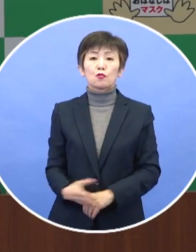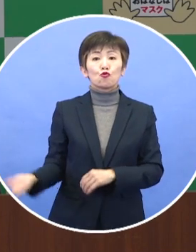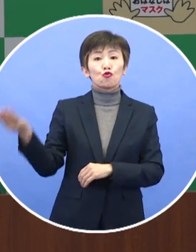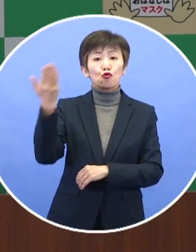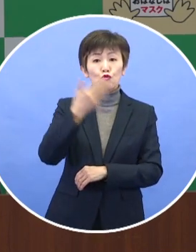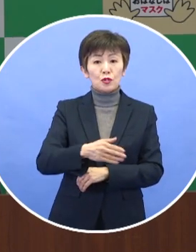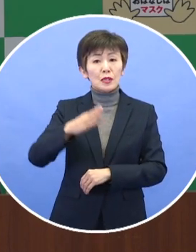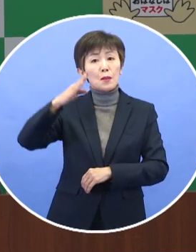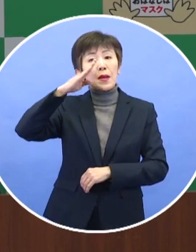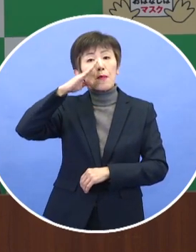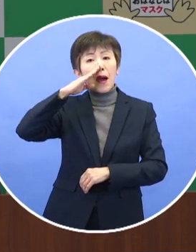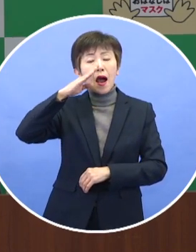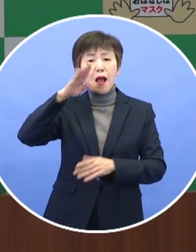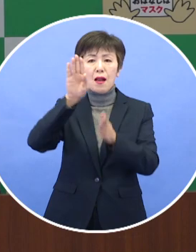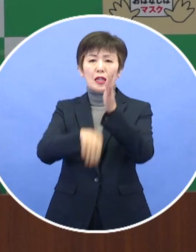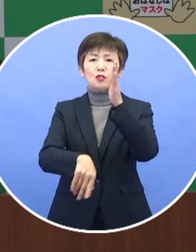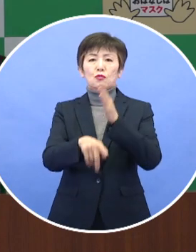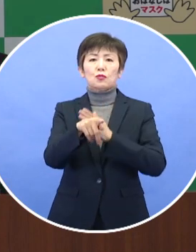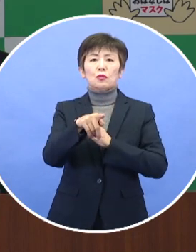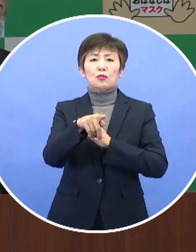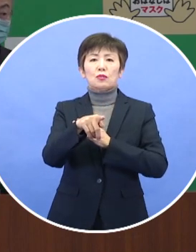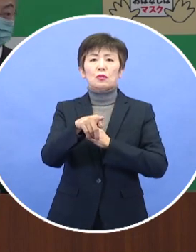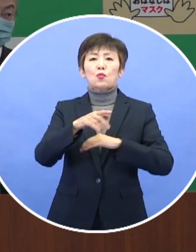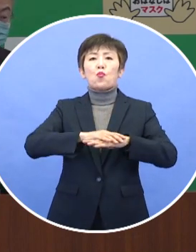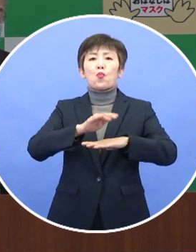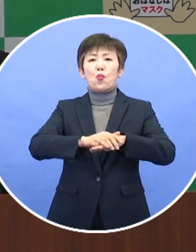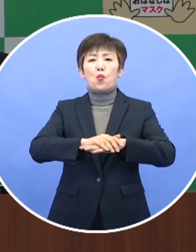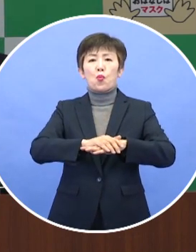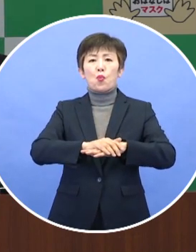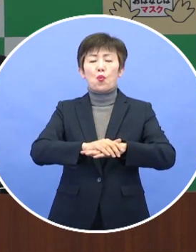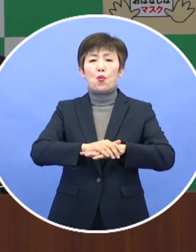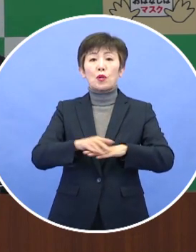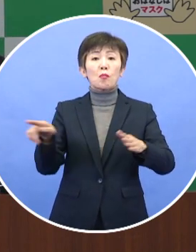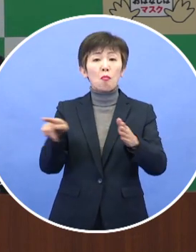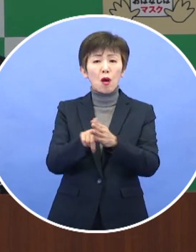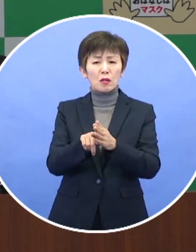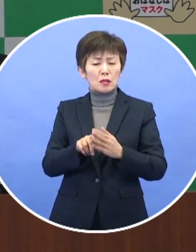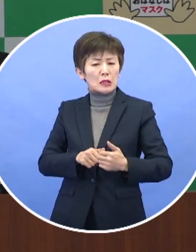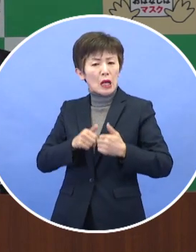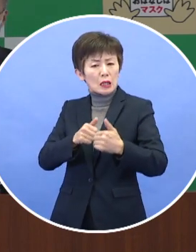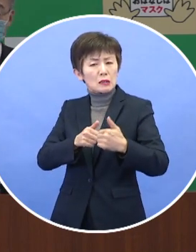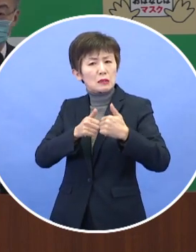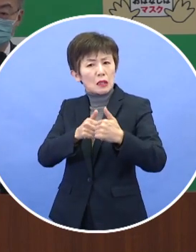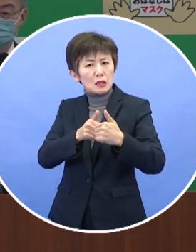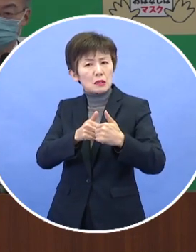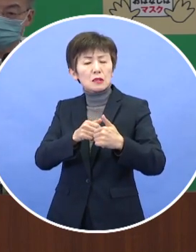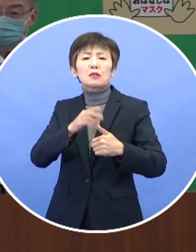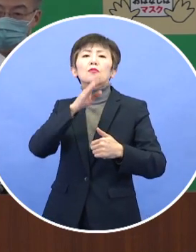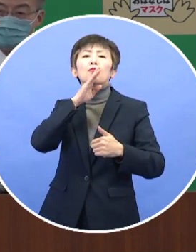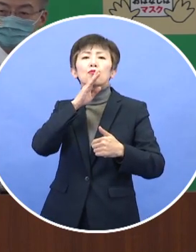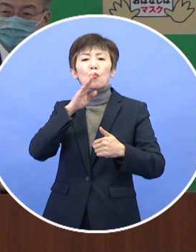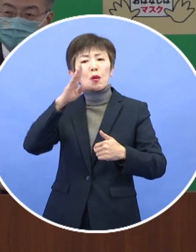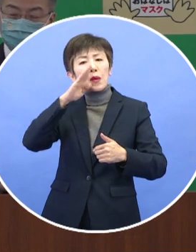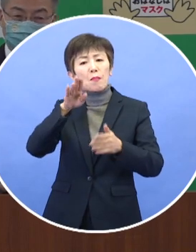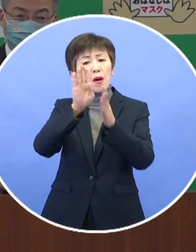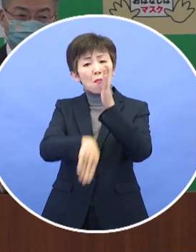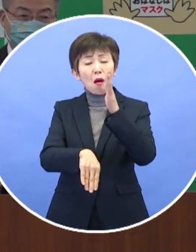ーパーレス、これ今年は本当にいろいろとチャレンジしてやってきましたが、ペーパーレスはとても便利です